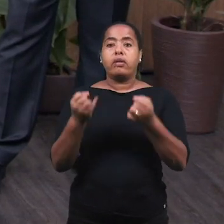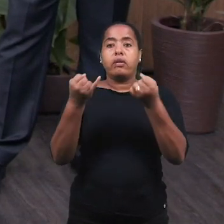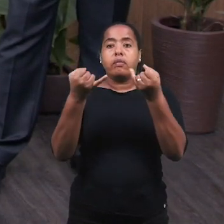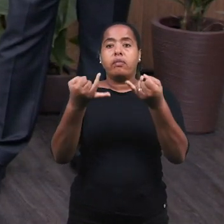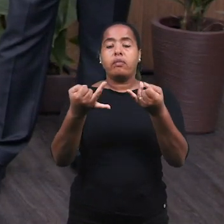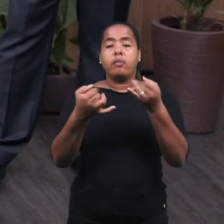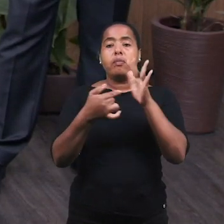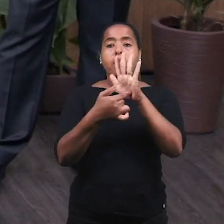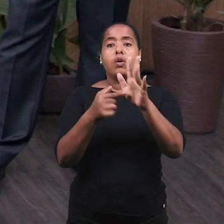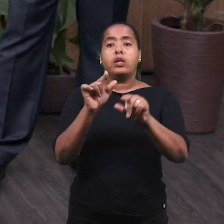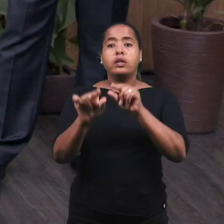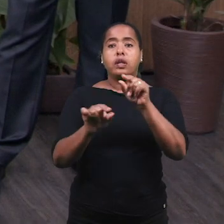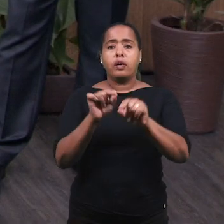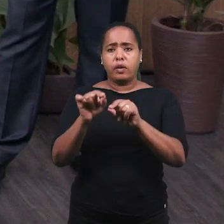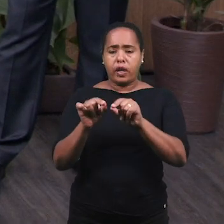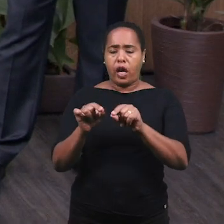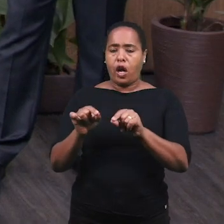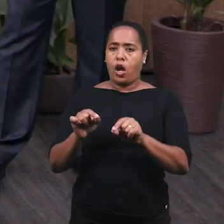И